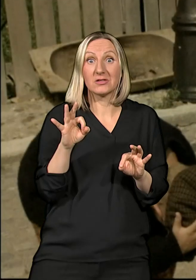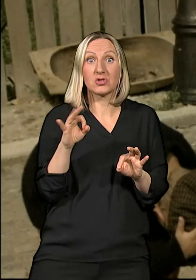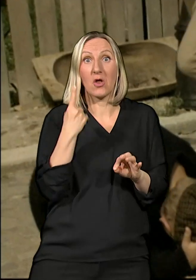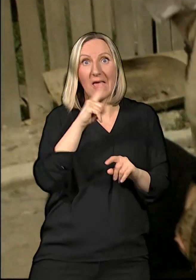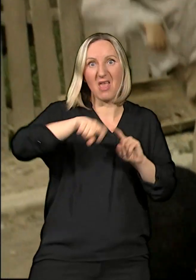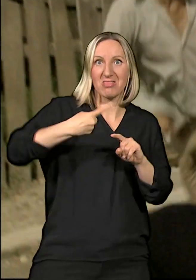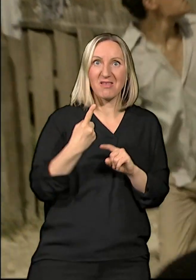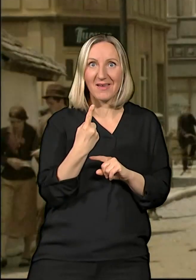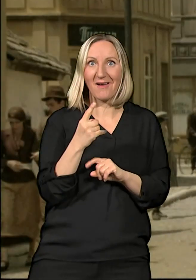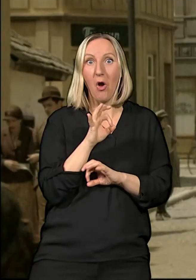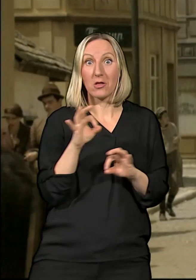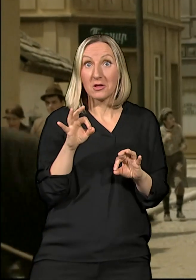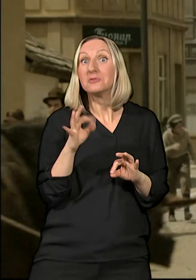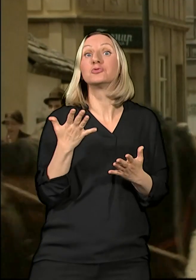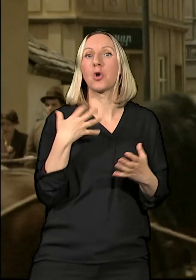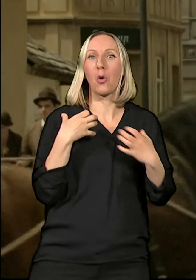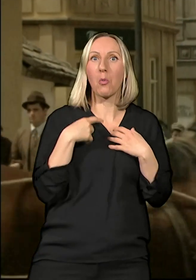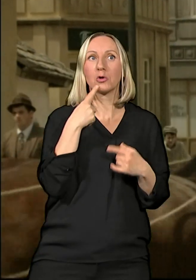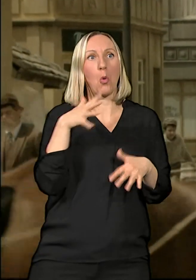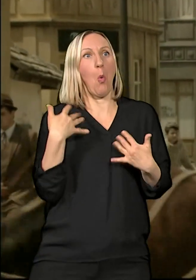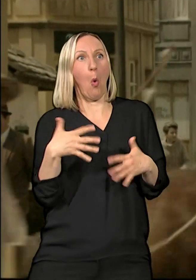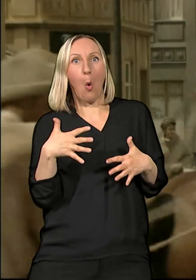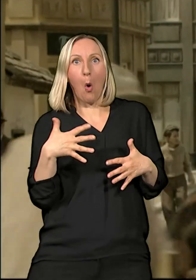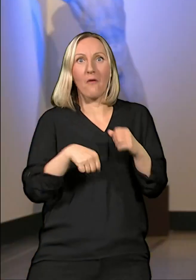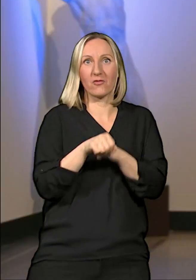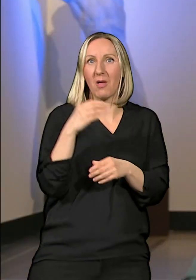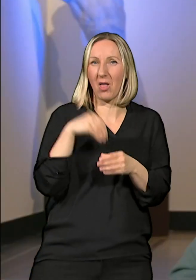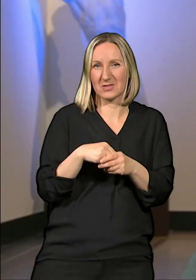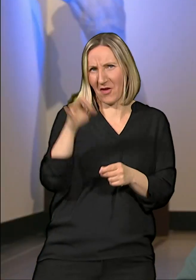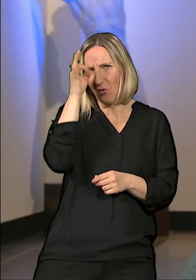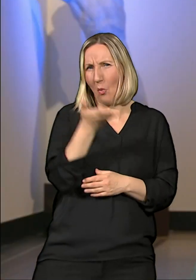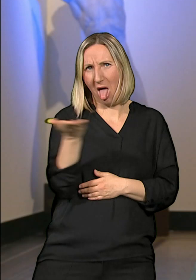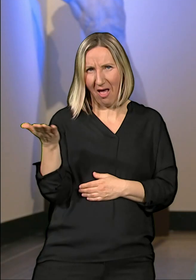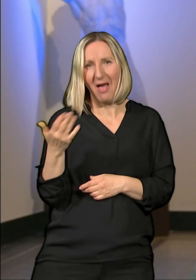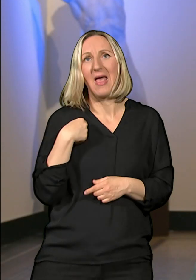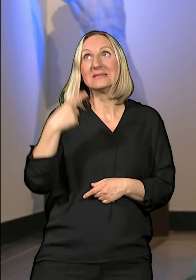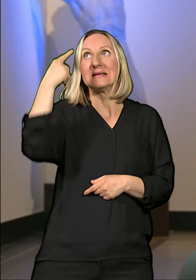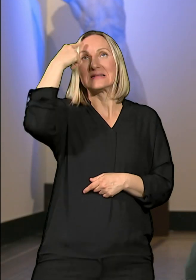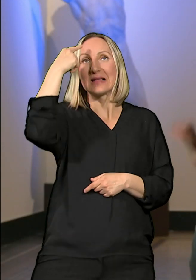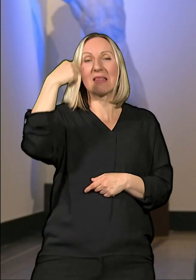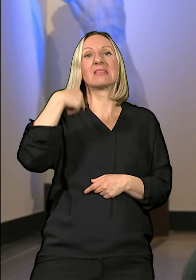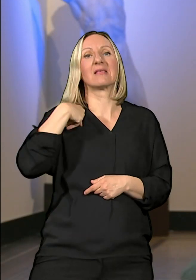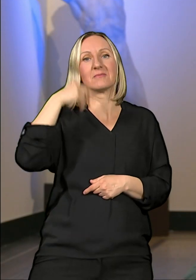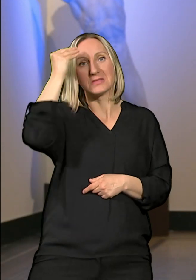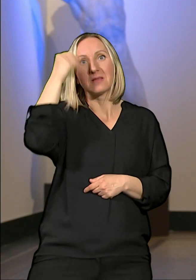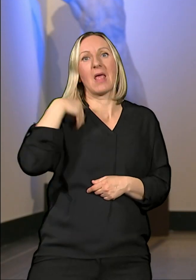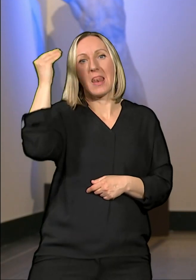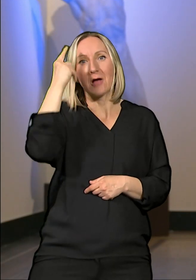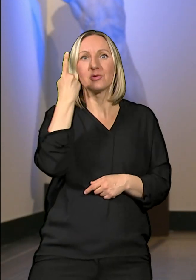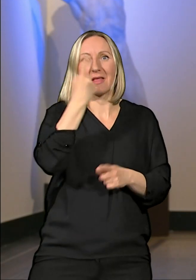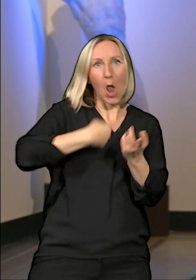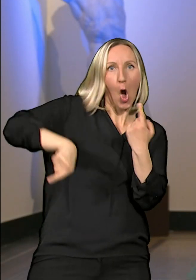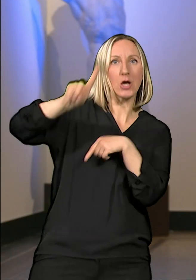trik i dodaje loptu i ovaj gleda i kaže, kako ovi igraju fudbal. Ja se setim toga i ja rešim da uradim taj jedan trik, onaj Oxford,